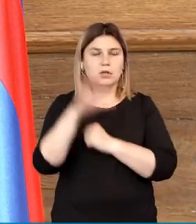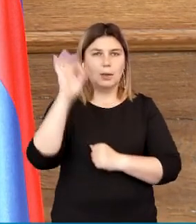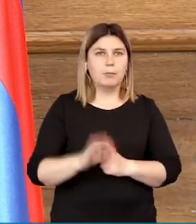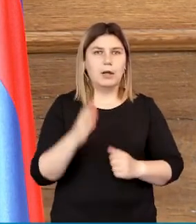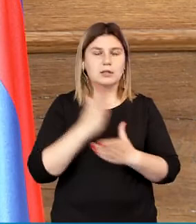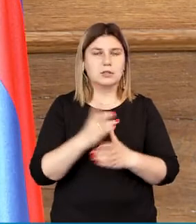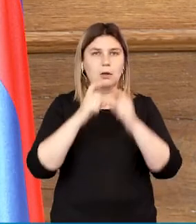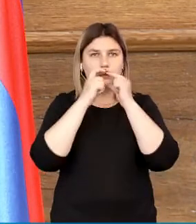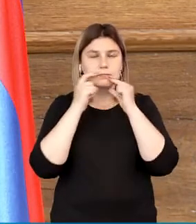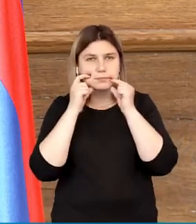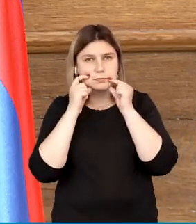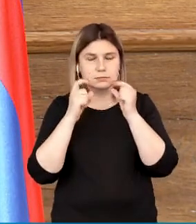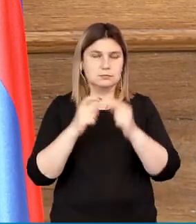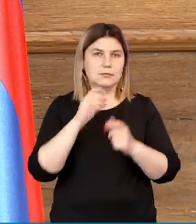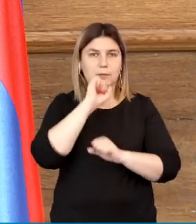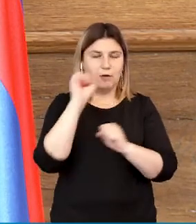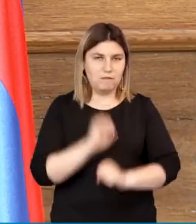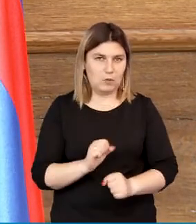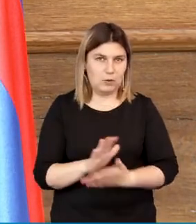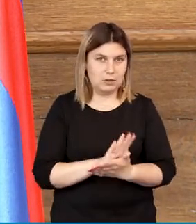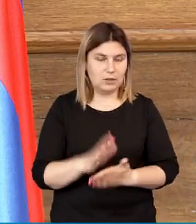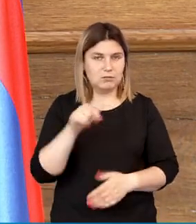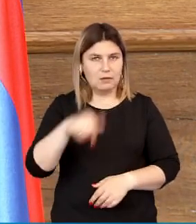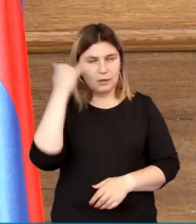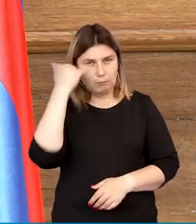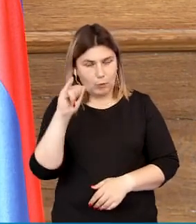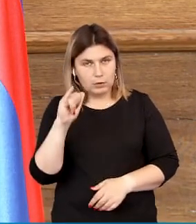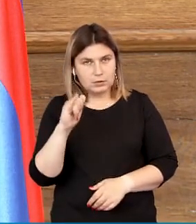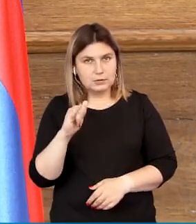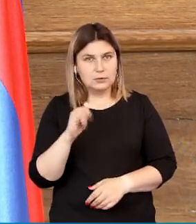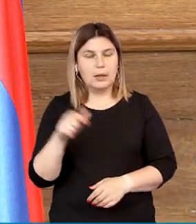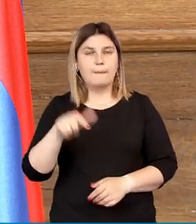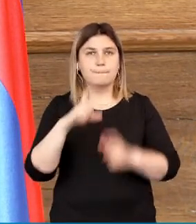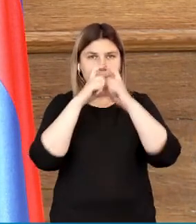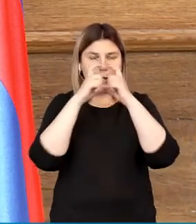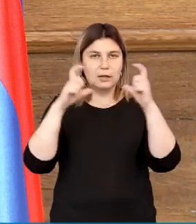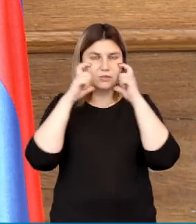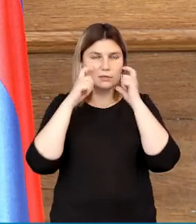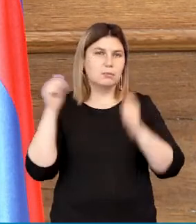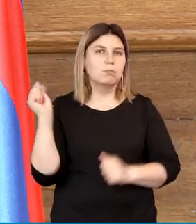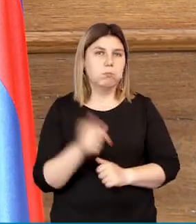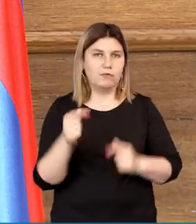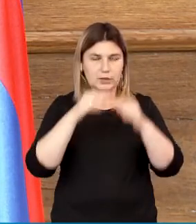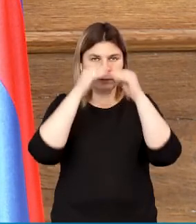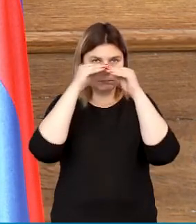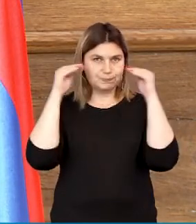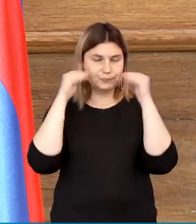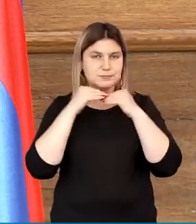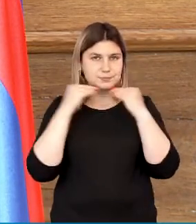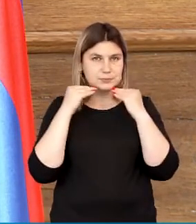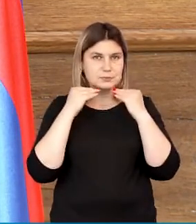tylko na ustach albo wcale. No to jest oczywiście błąd. Ta maseczka powinna na twarzy znajdować się w pojazdach